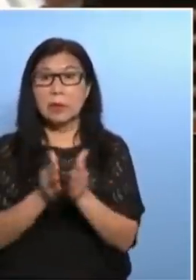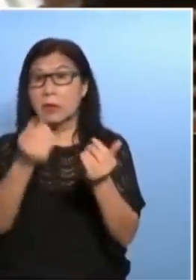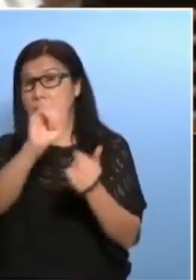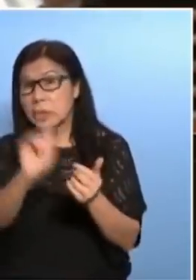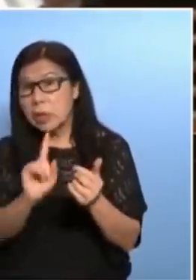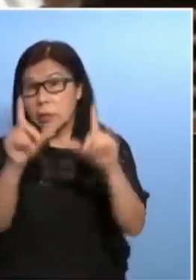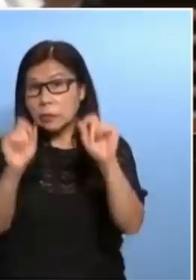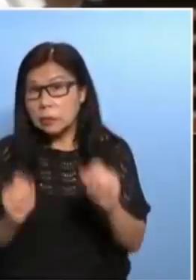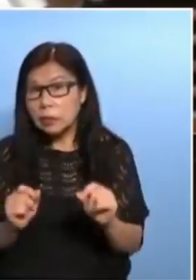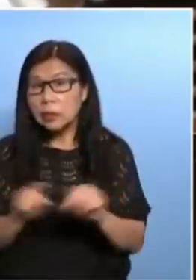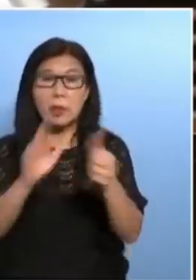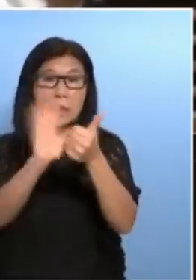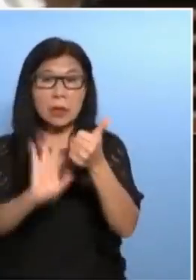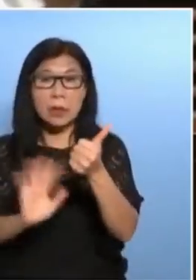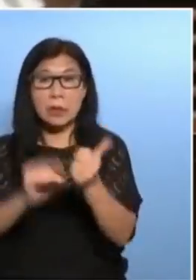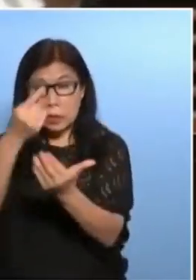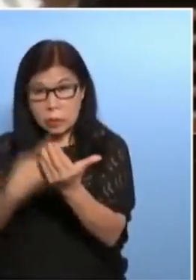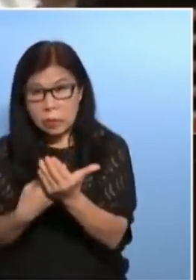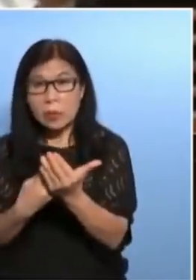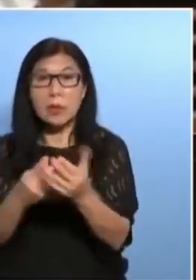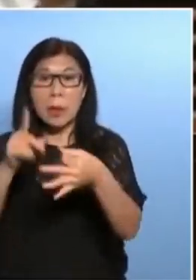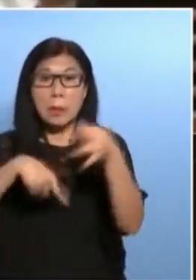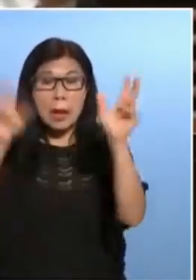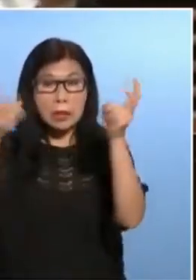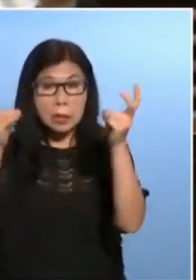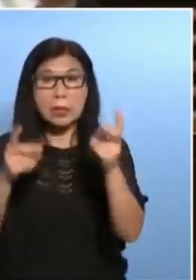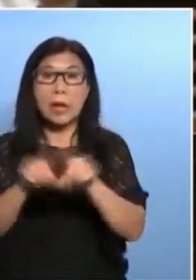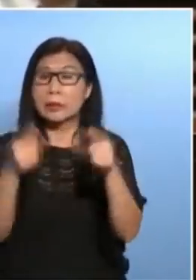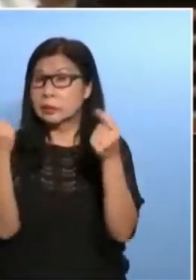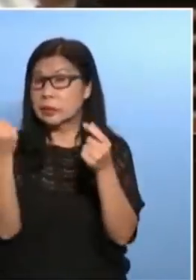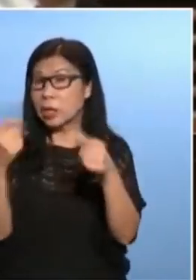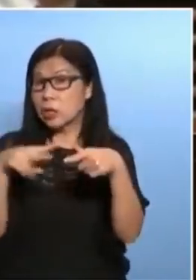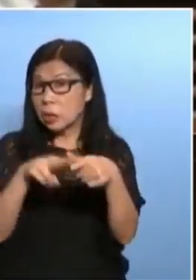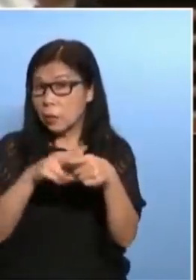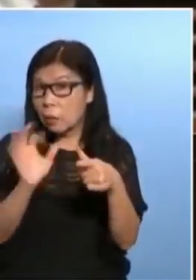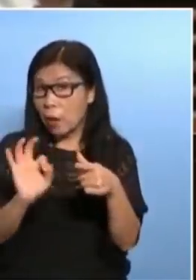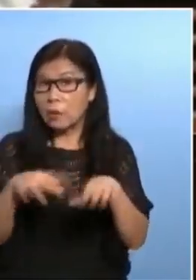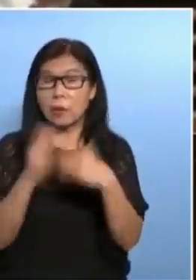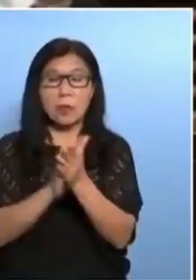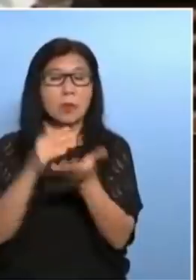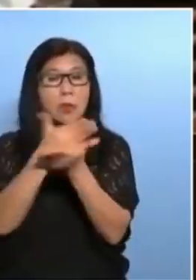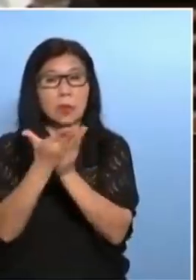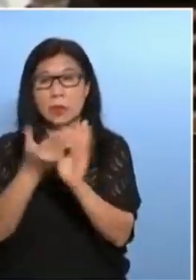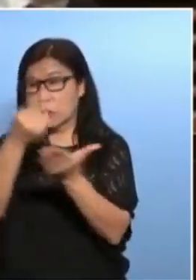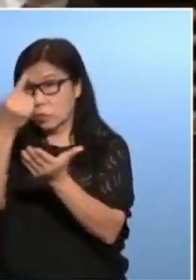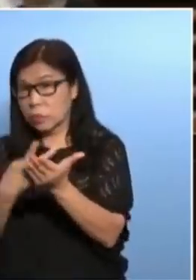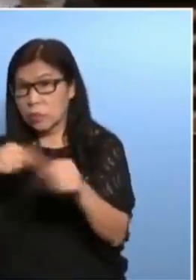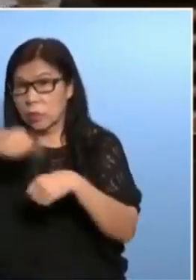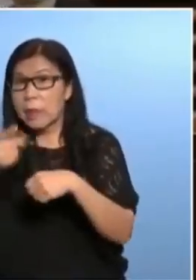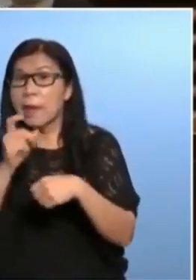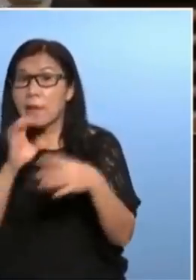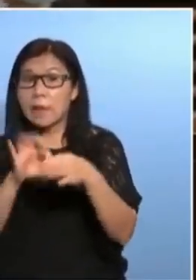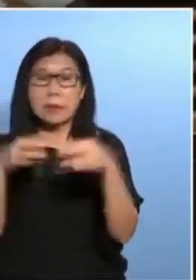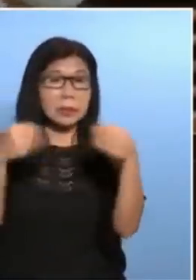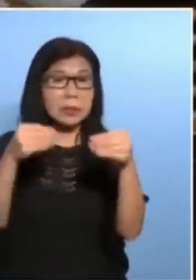邏輯上有沒有影響條例的主題和弁言呢？事實上是不會影響任何條文裏面其他例